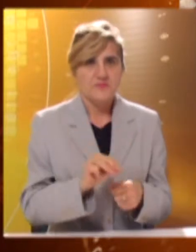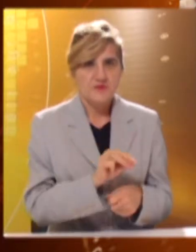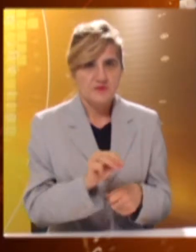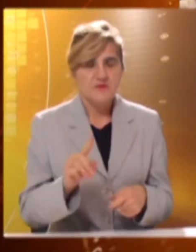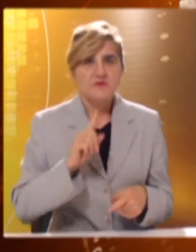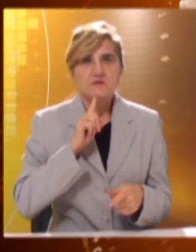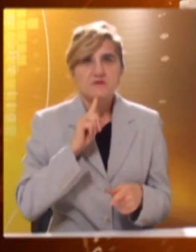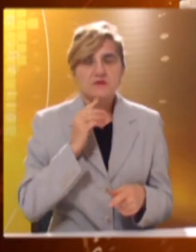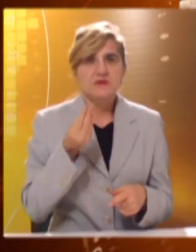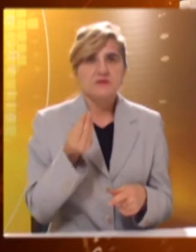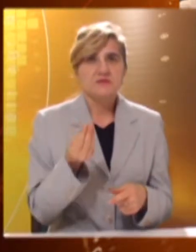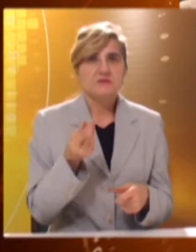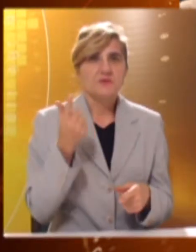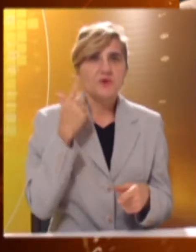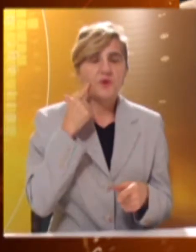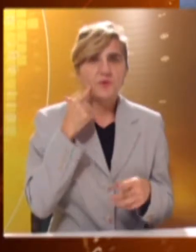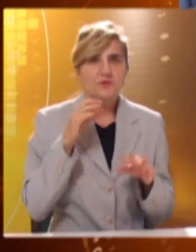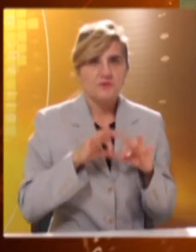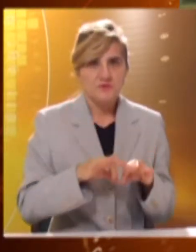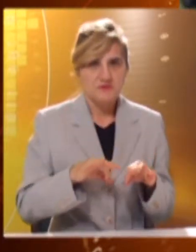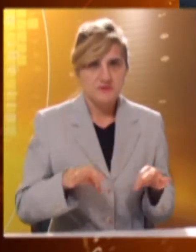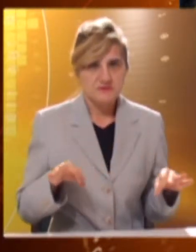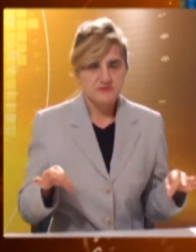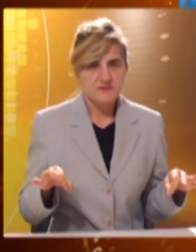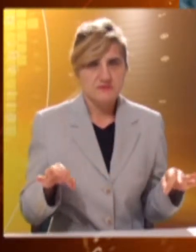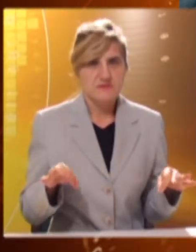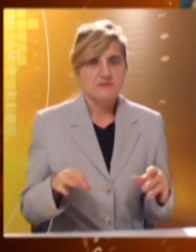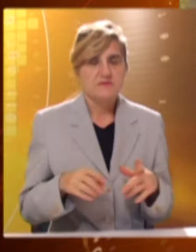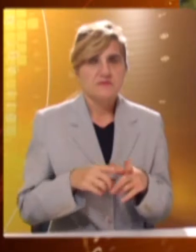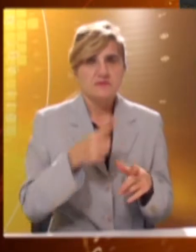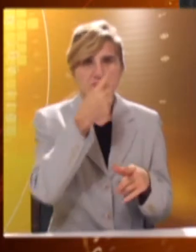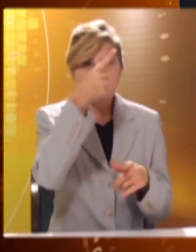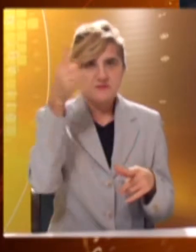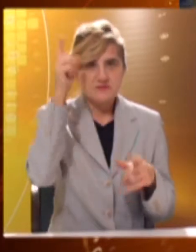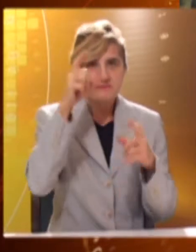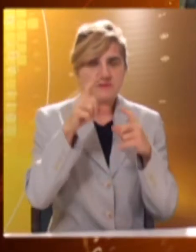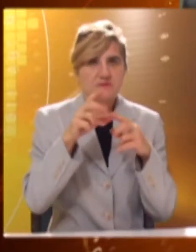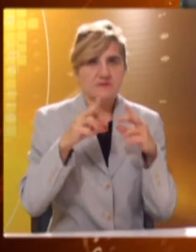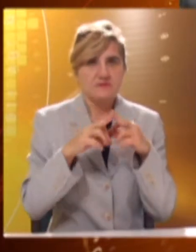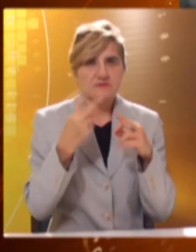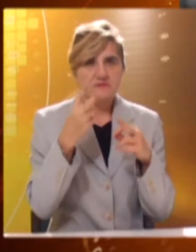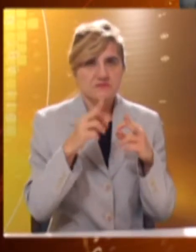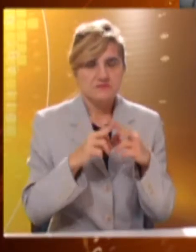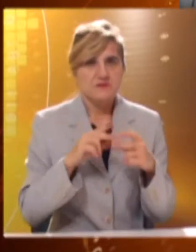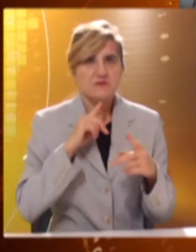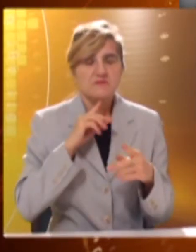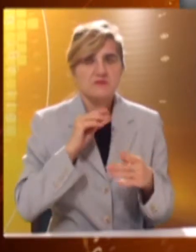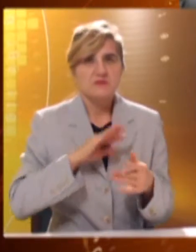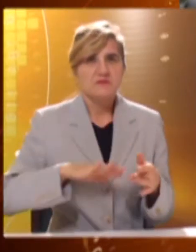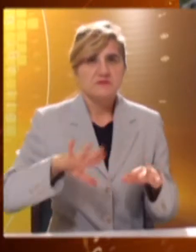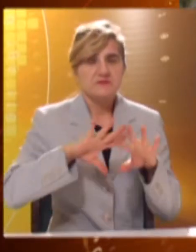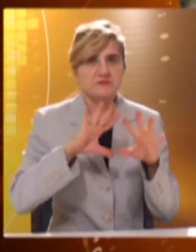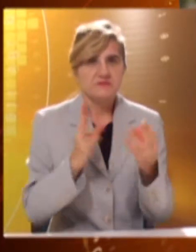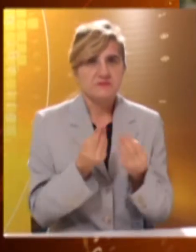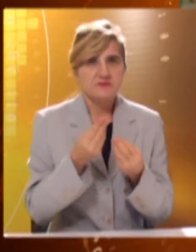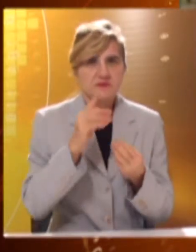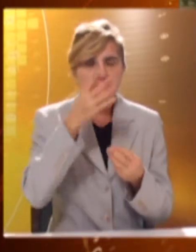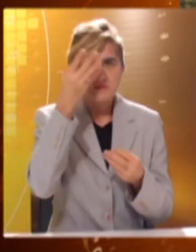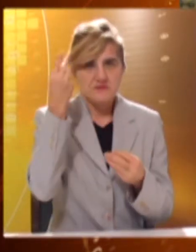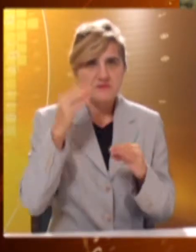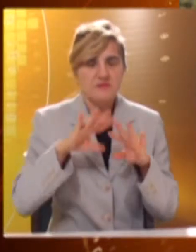predstavnici Srpskog kulturnog centra Sveti Sava i Bunjevačkog kulturnog centra, koji zajedno od četvrt veka obeležavaju ovaj datum,